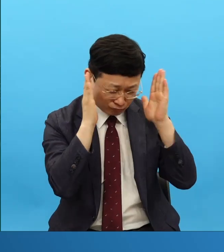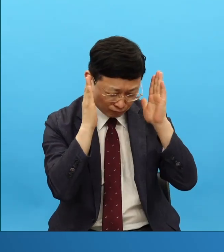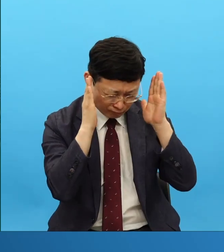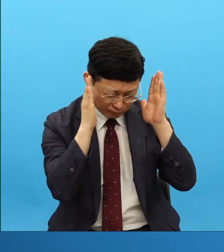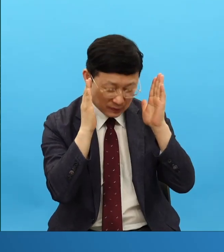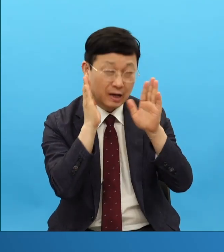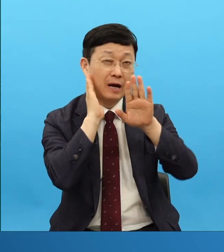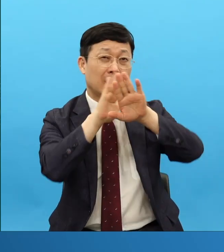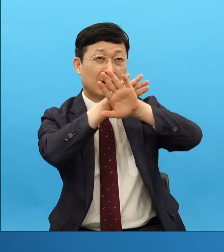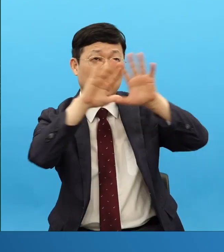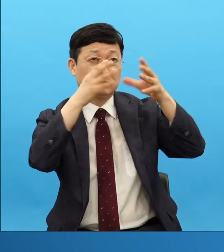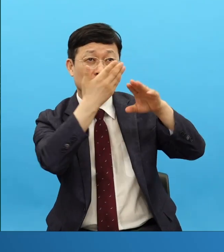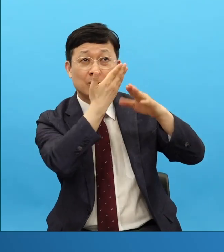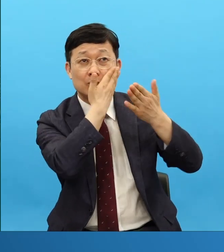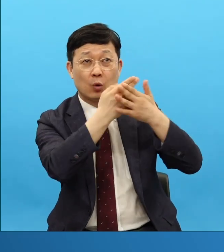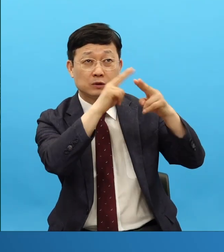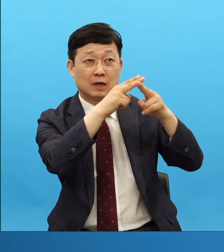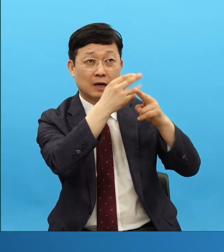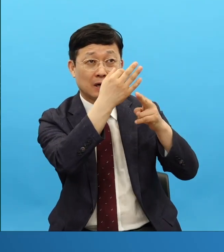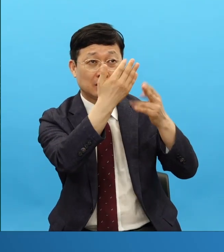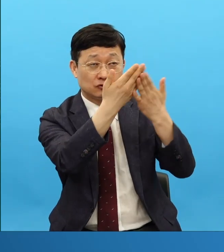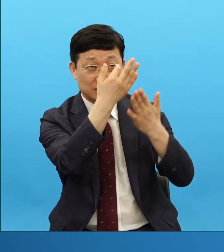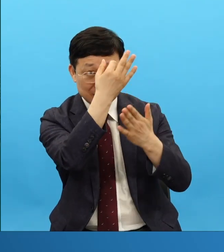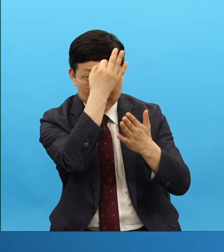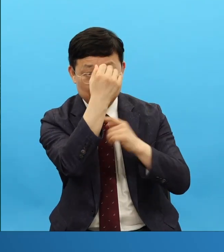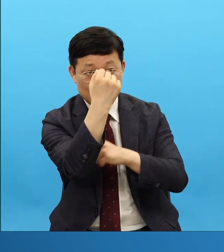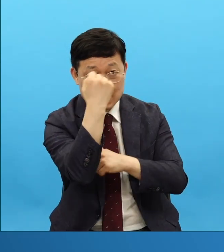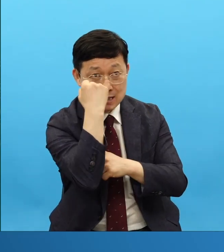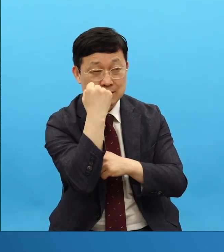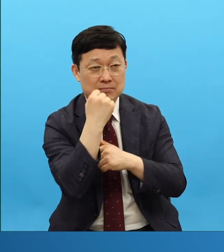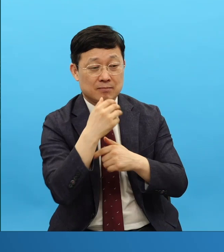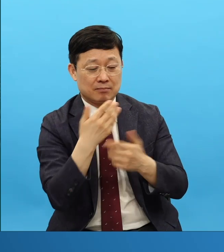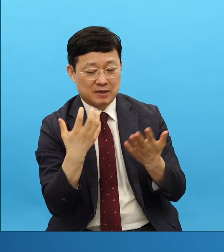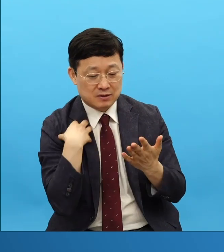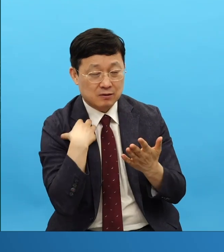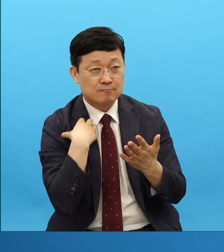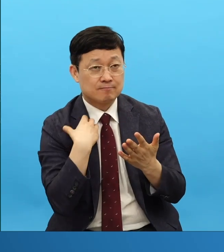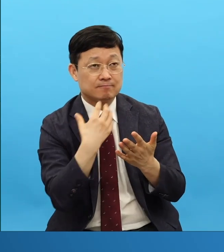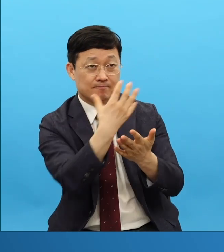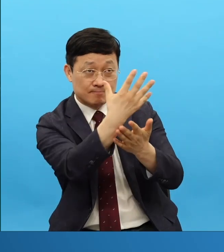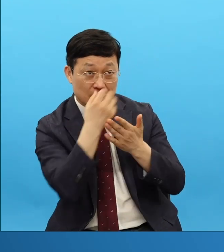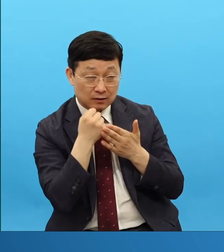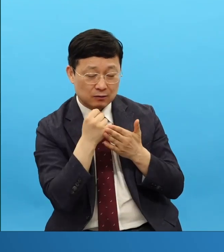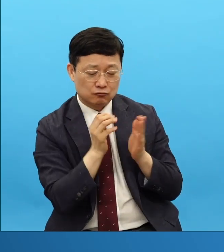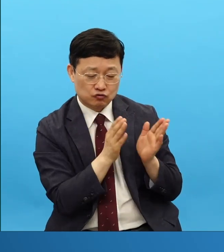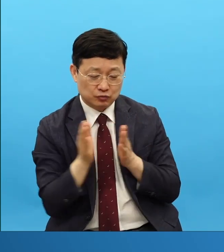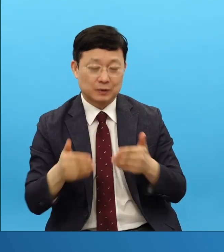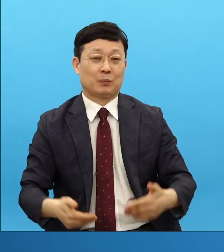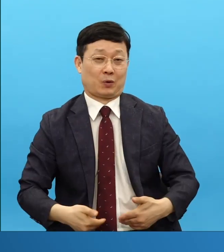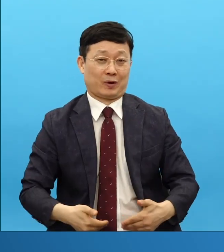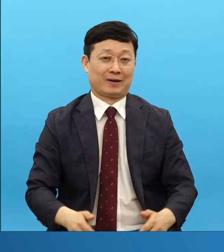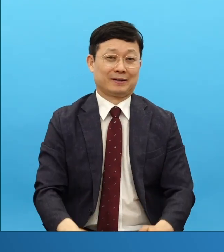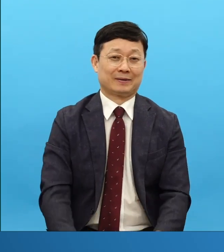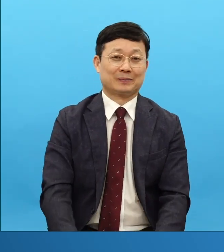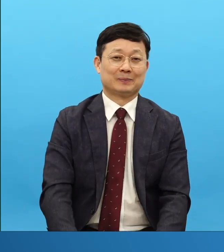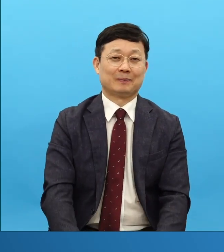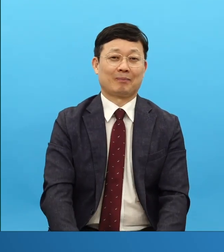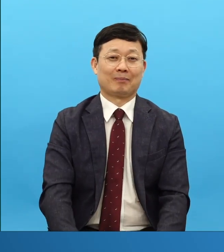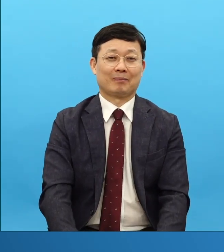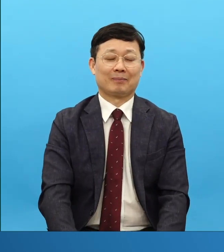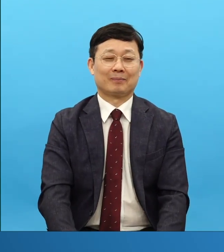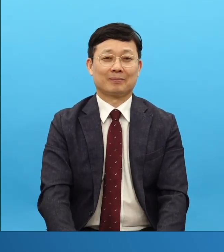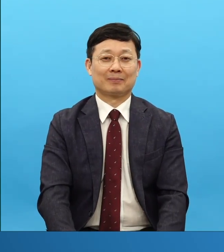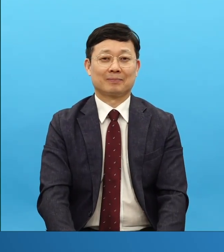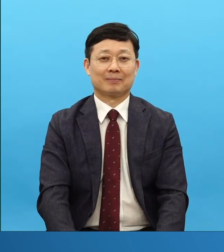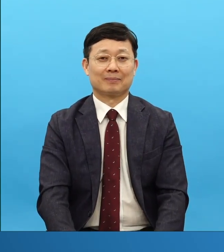들어온 이터널리로 만들어져야 한다 이 말이에요. So for our remnants, we must have the three courtyards, truly the platform, the watchtower, and antenna, that they could make the masterpiece of the